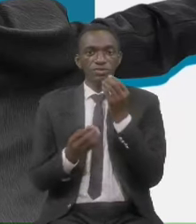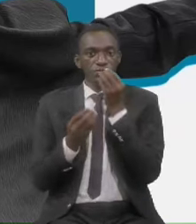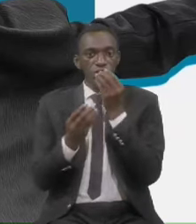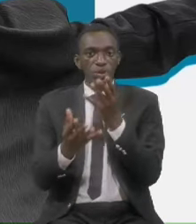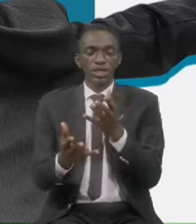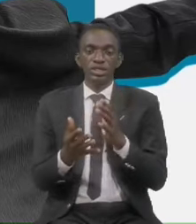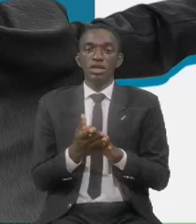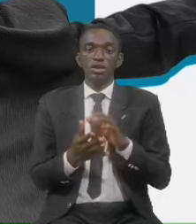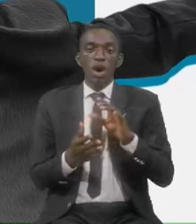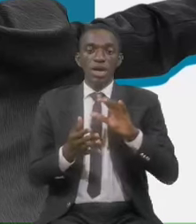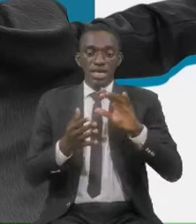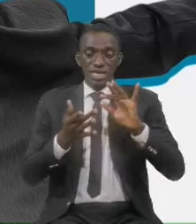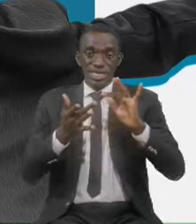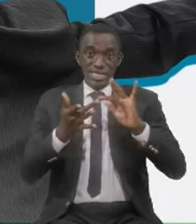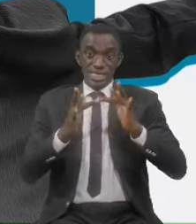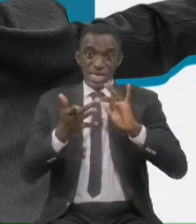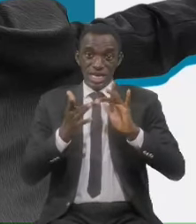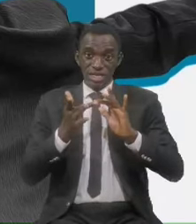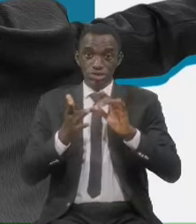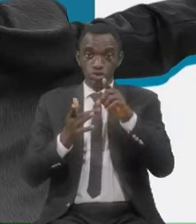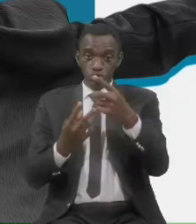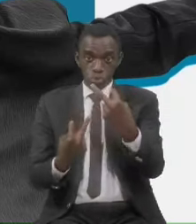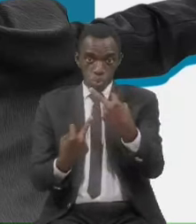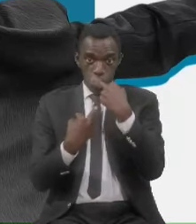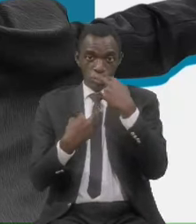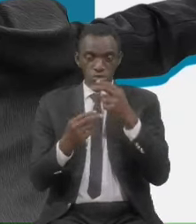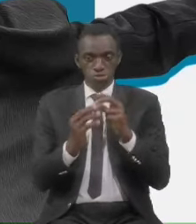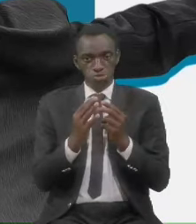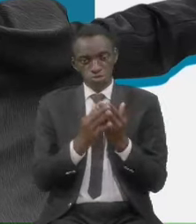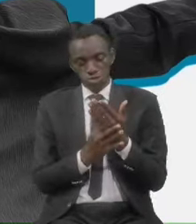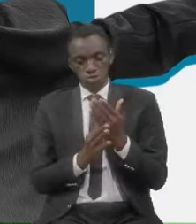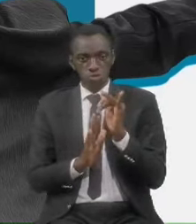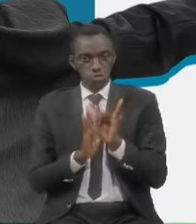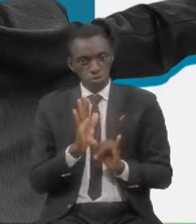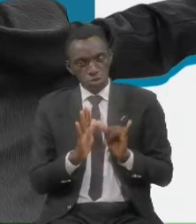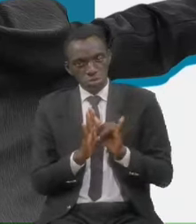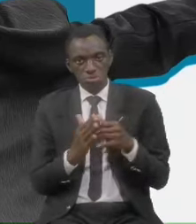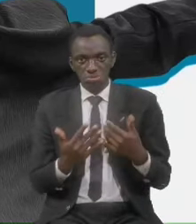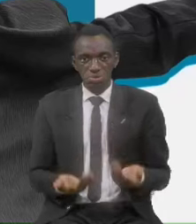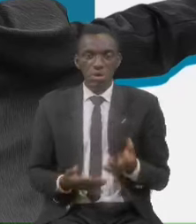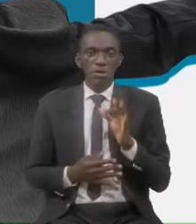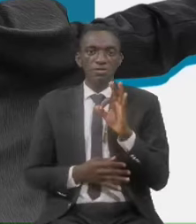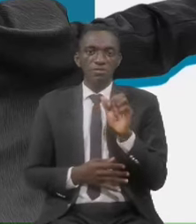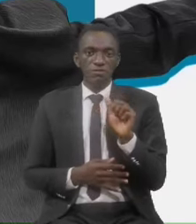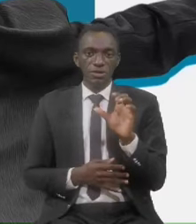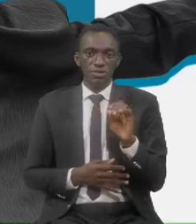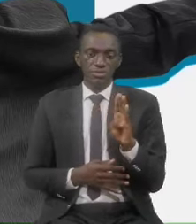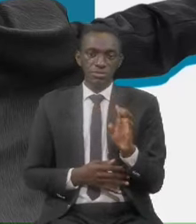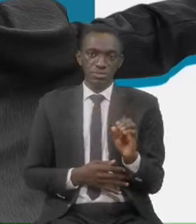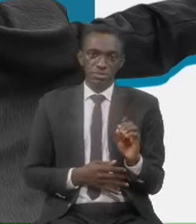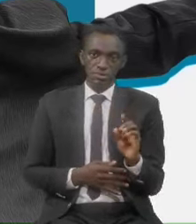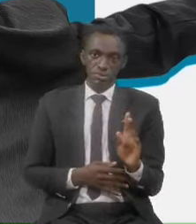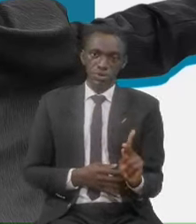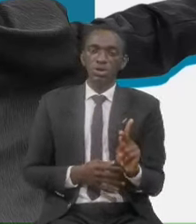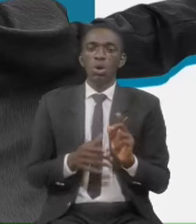Et pour les convertis en ligne, si vous êtes en ligne, vous avez donné votre vie à Christ.